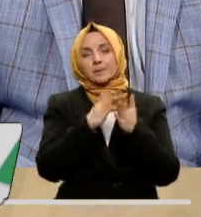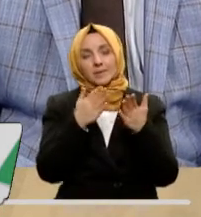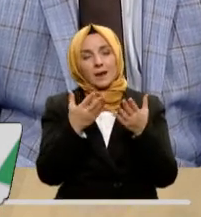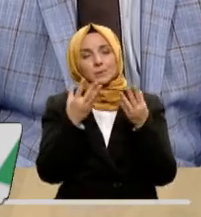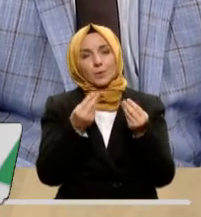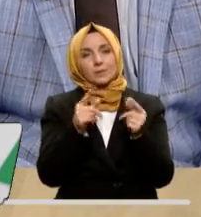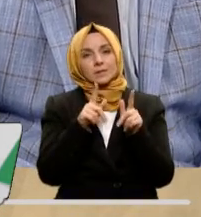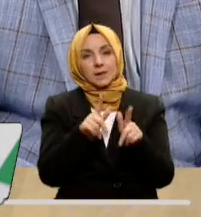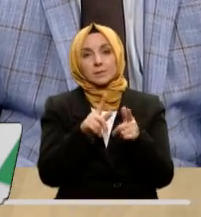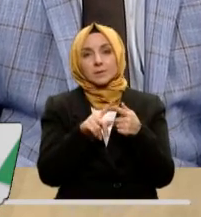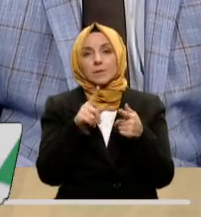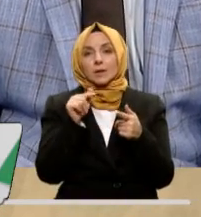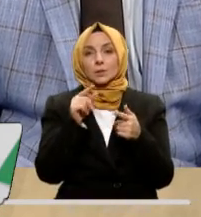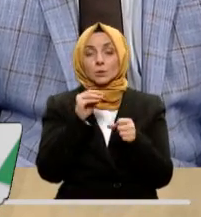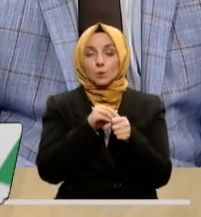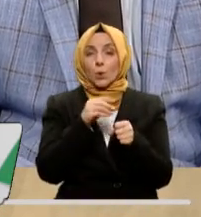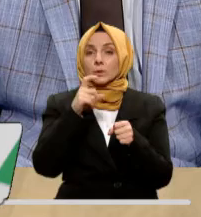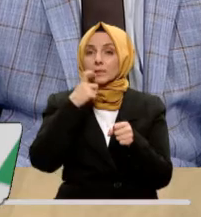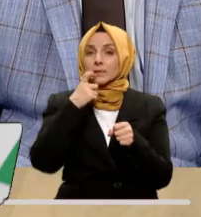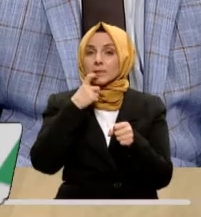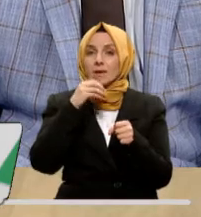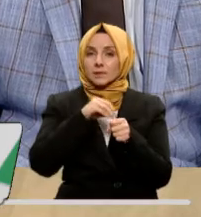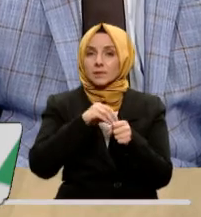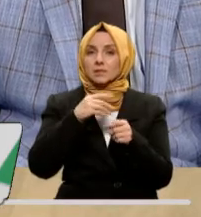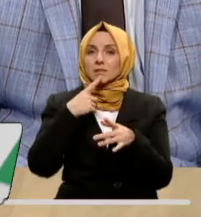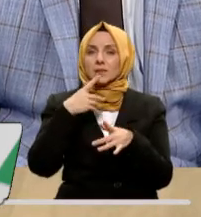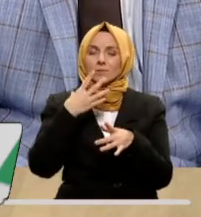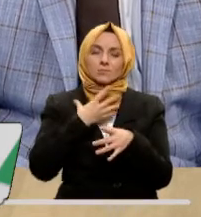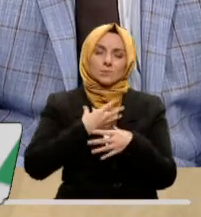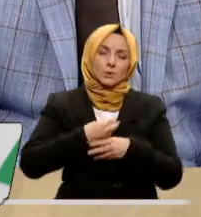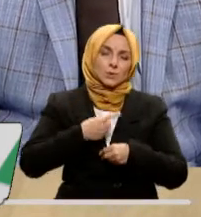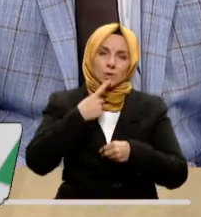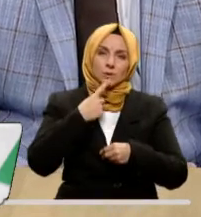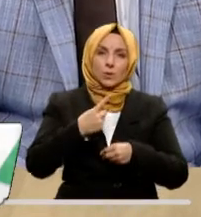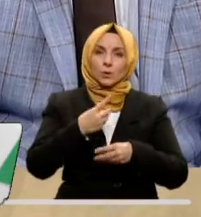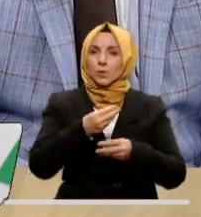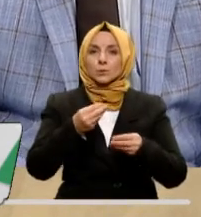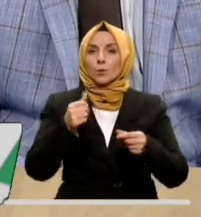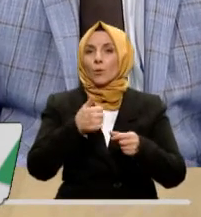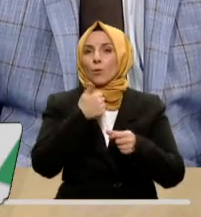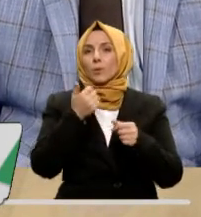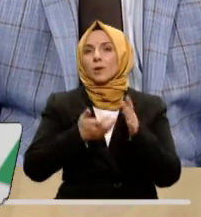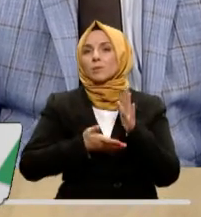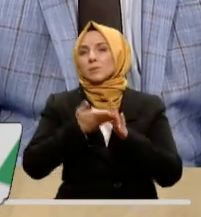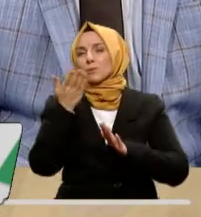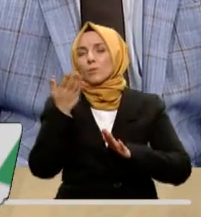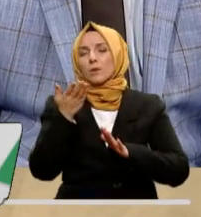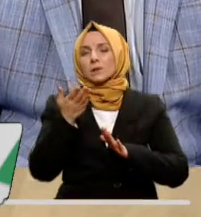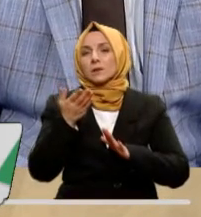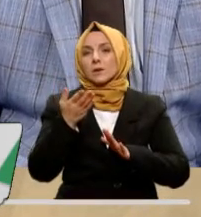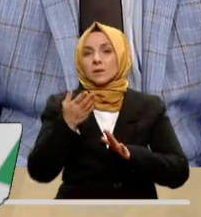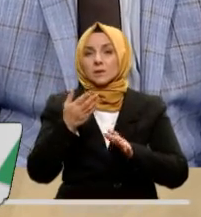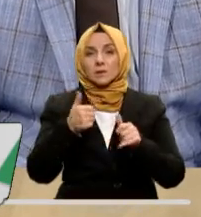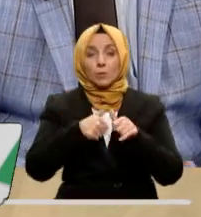olmuştur malumunuz özellikle son dönemlerde bunu üzülerek ifade ediyorum Çok ciddi manada boşanmaların olduğunu görüyoruz ailenin